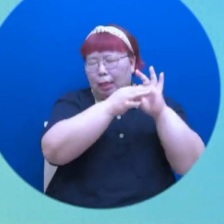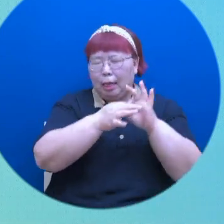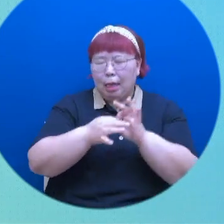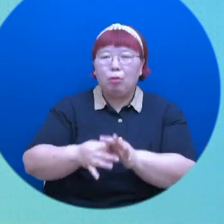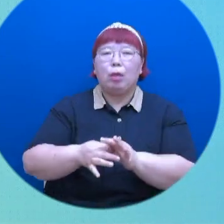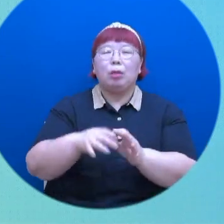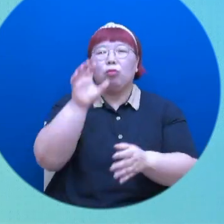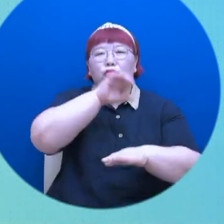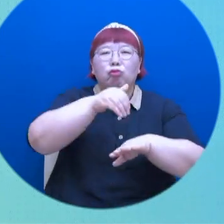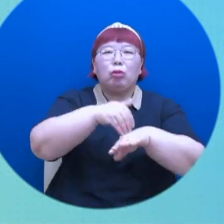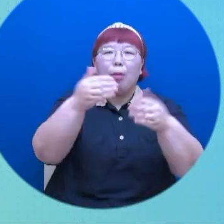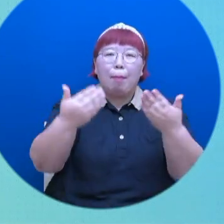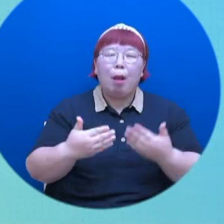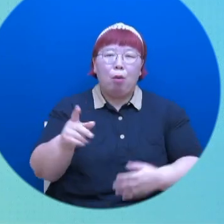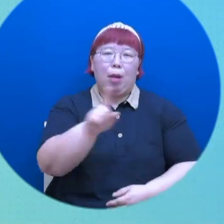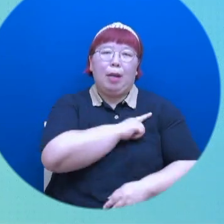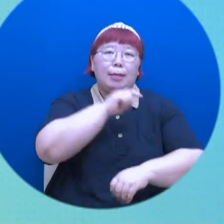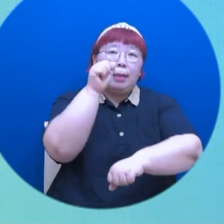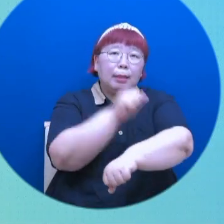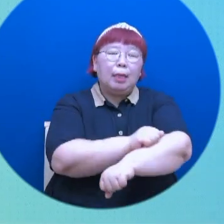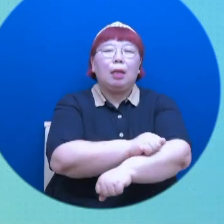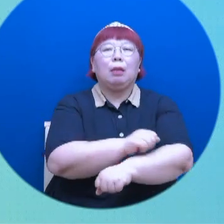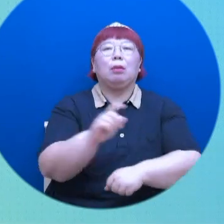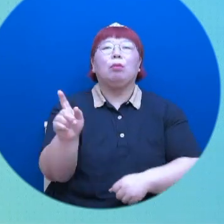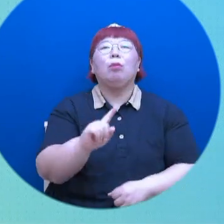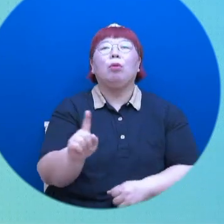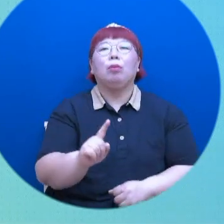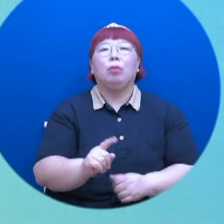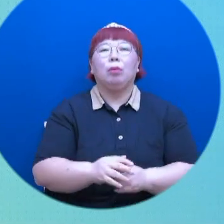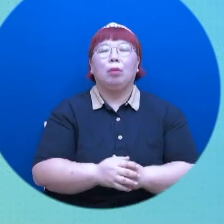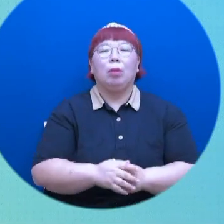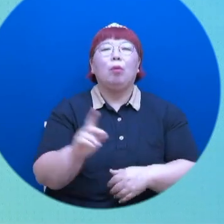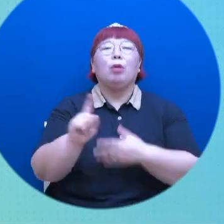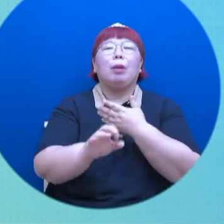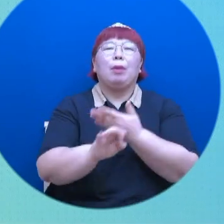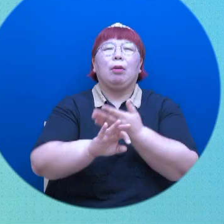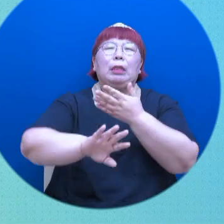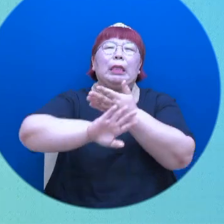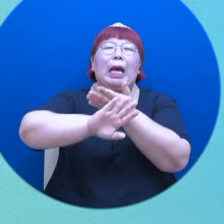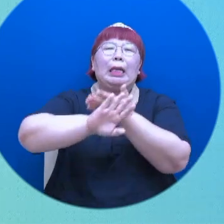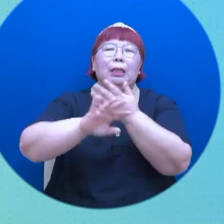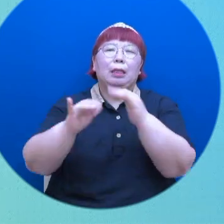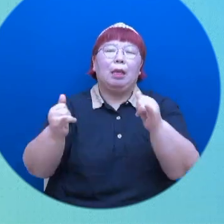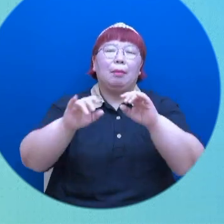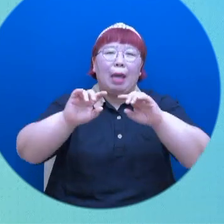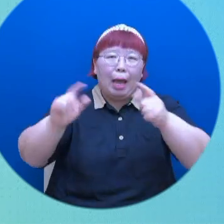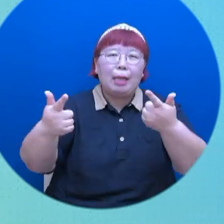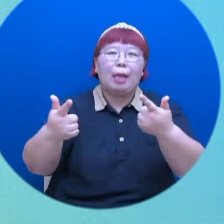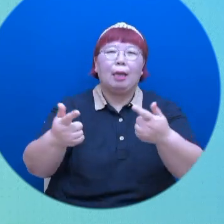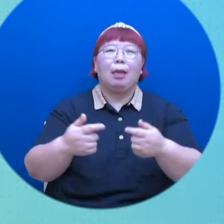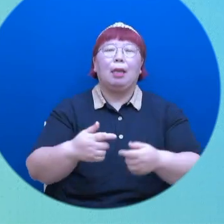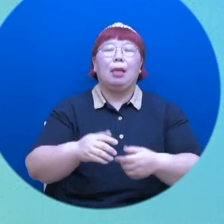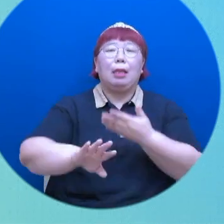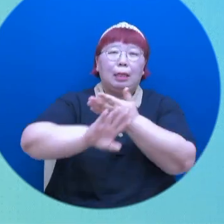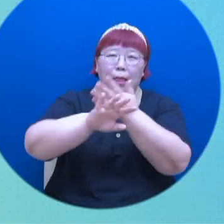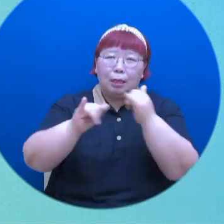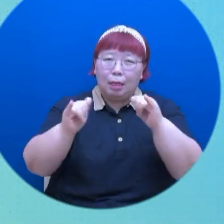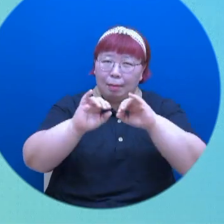무엇인지 정확하게 알고 있었습니다. 타인이 아니라, 다른 사람이